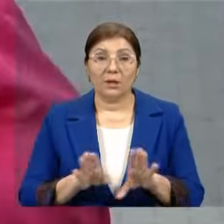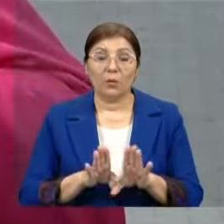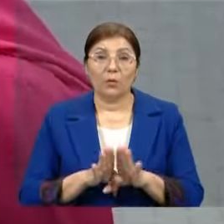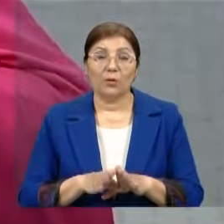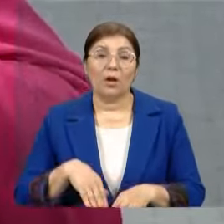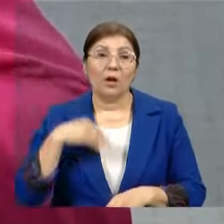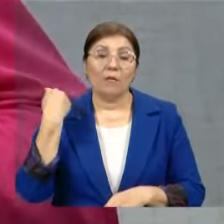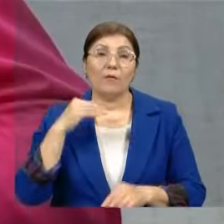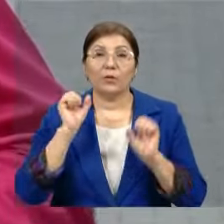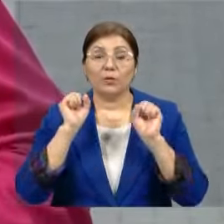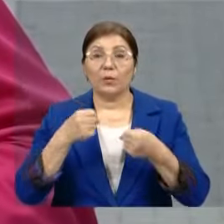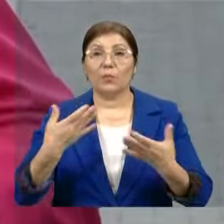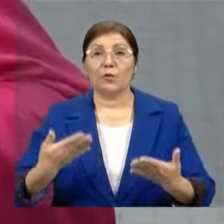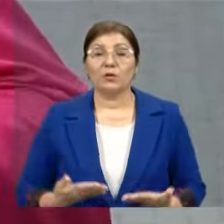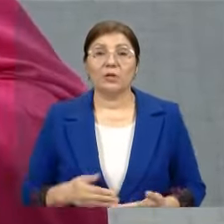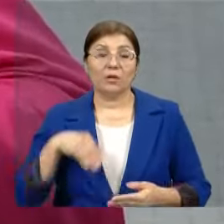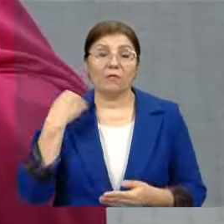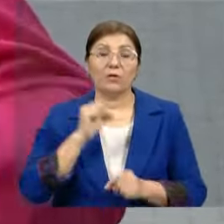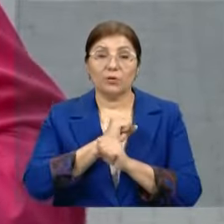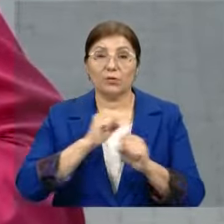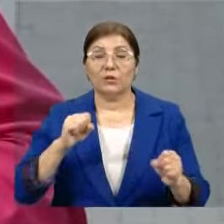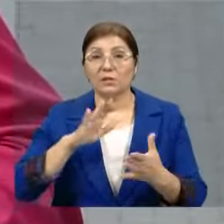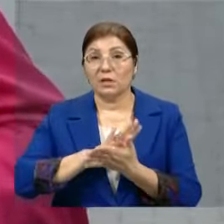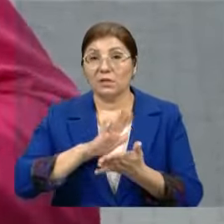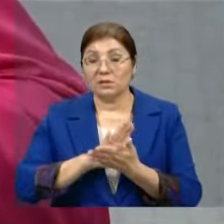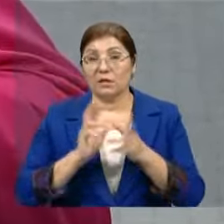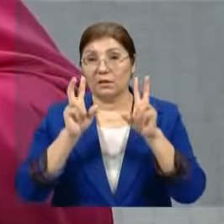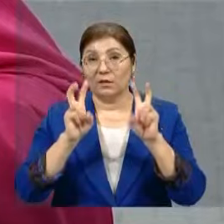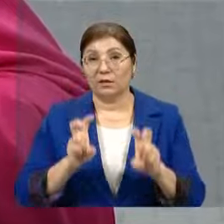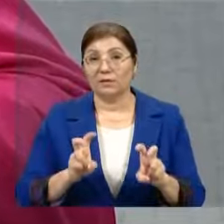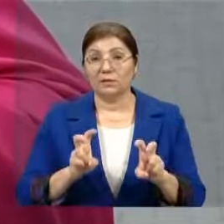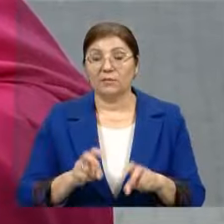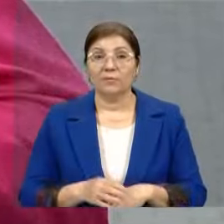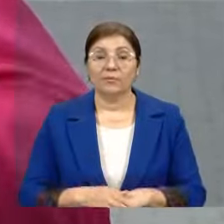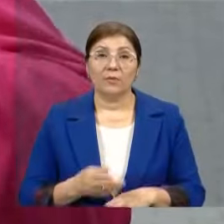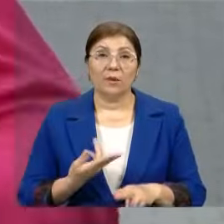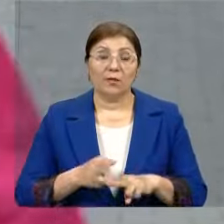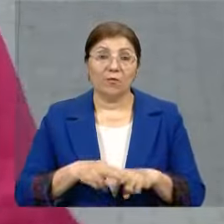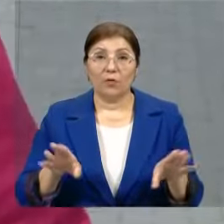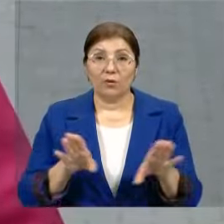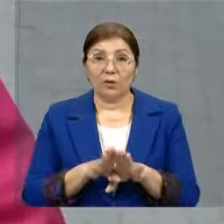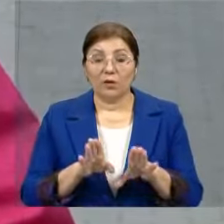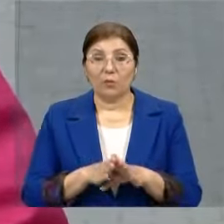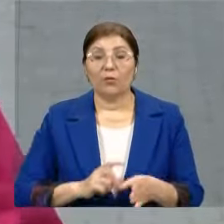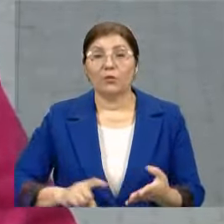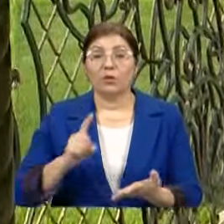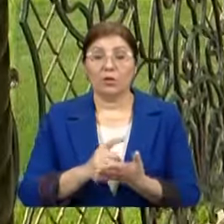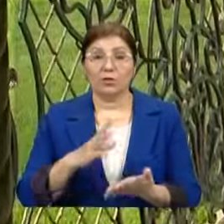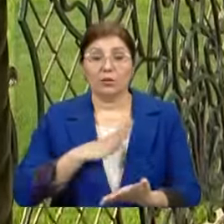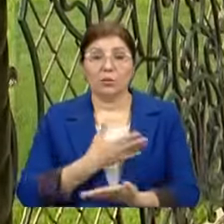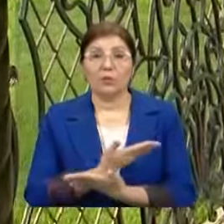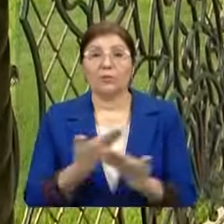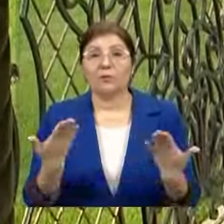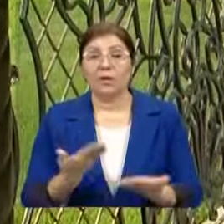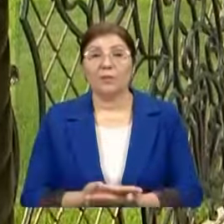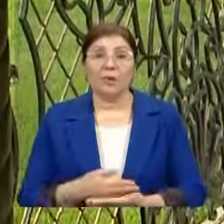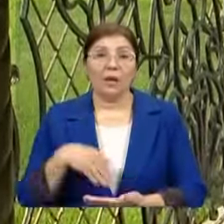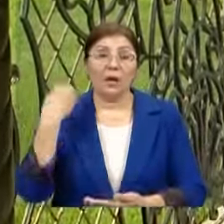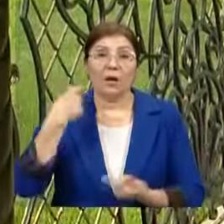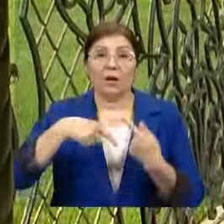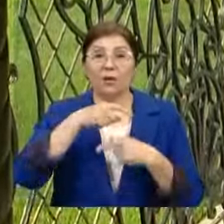В Актюбе можно жить, в Актюбе нельзя сорить. Вот. Такое кредо должно быть у всех. Актюбинские